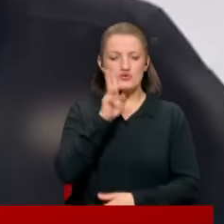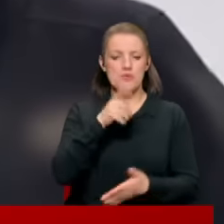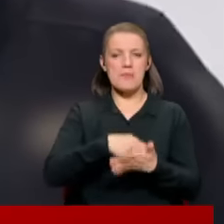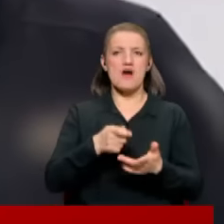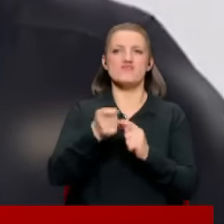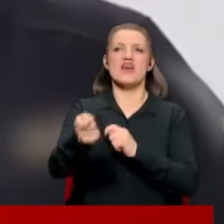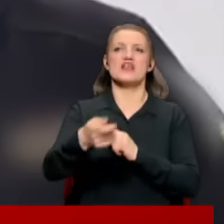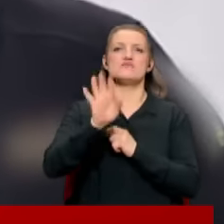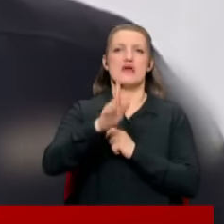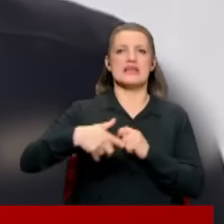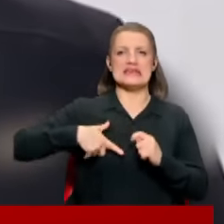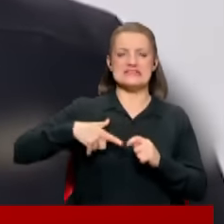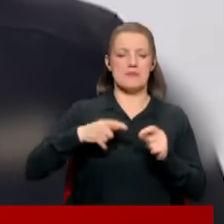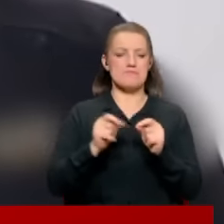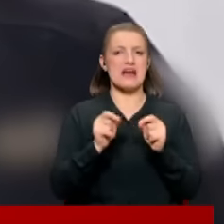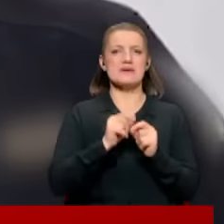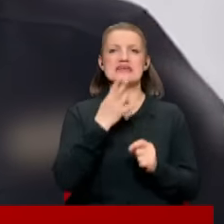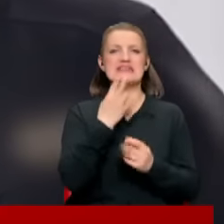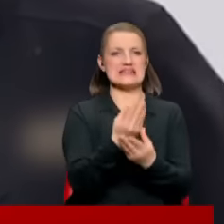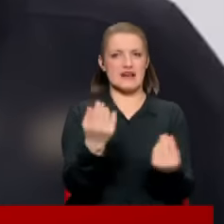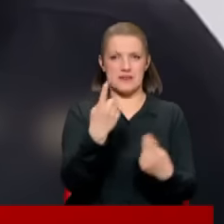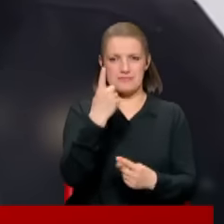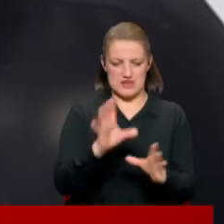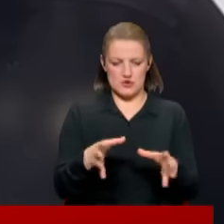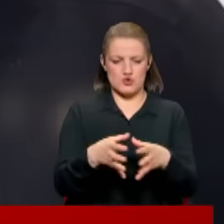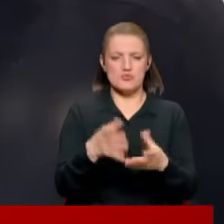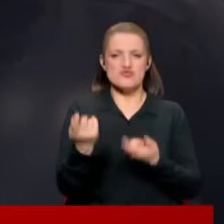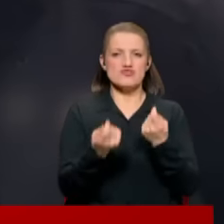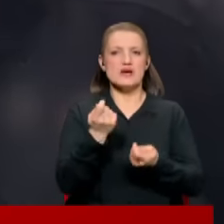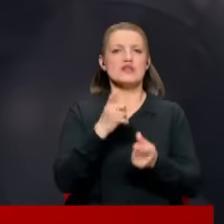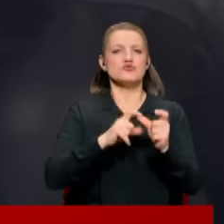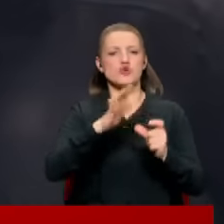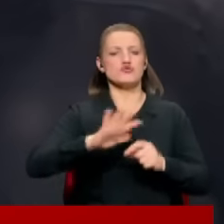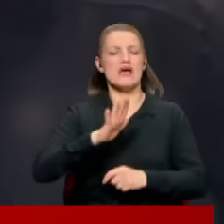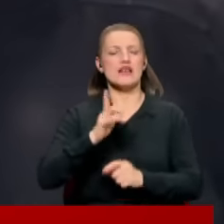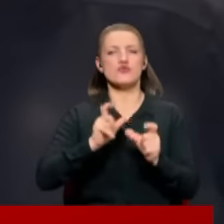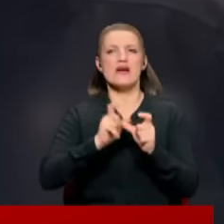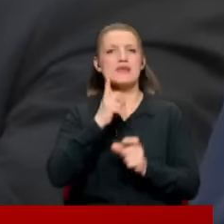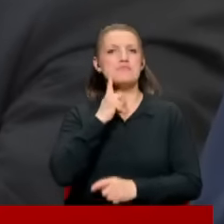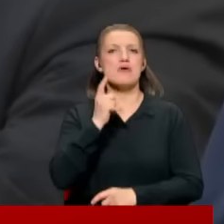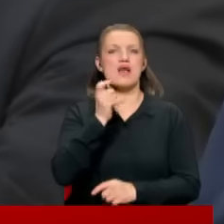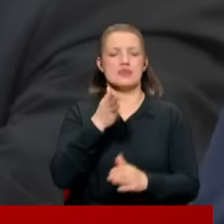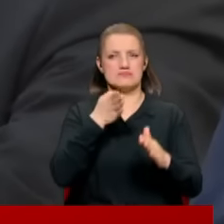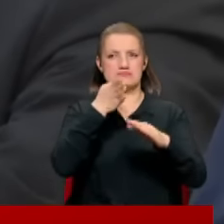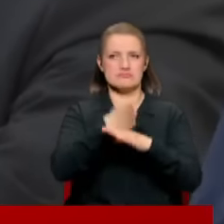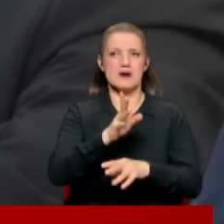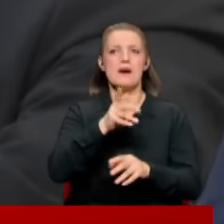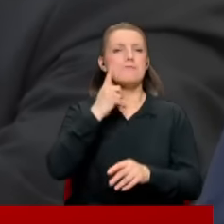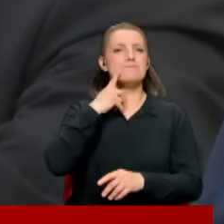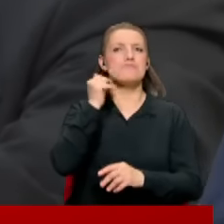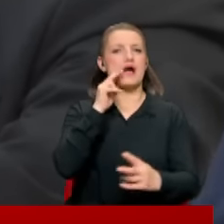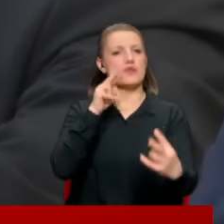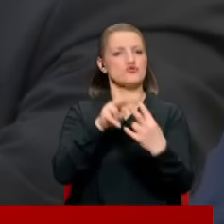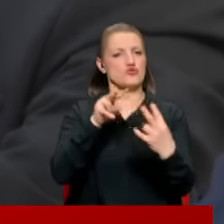maaşları verilmeyen İzmir Bergamalı kadınlardan bir heyet Çalışma ve Sosyal Güvenlik Bakanlığı'na ulaştı. Bakan Vedat